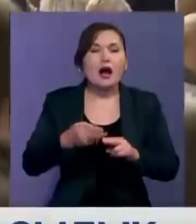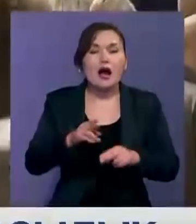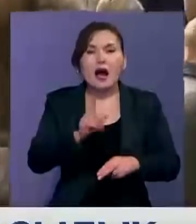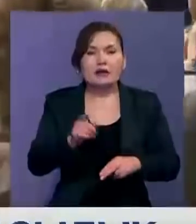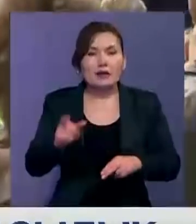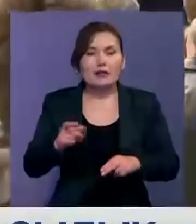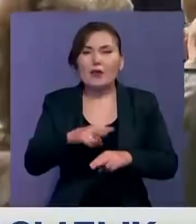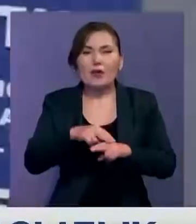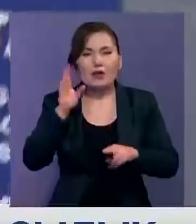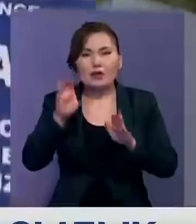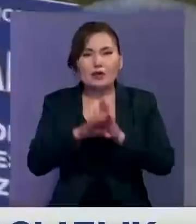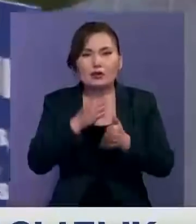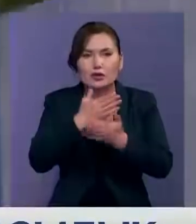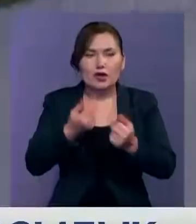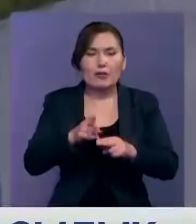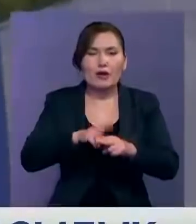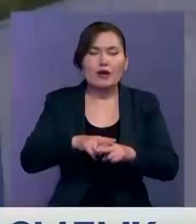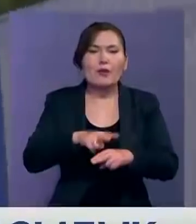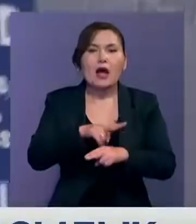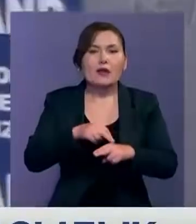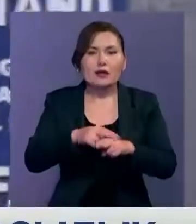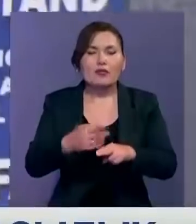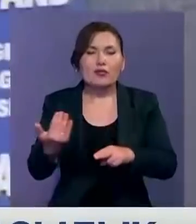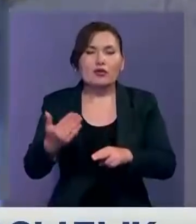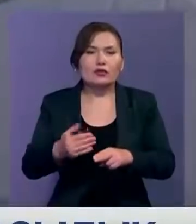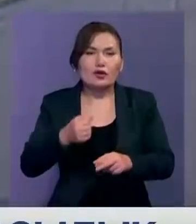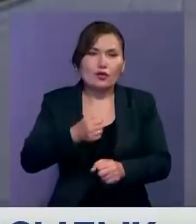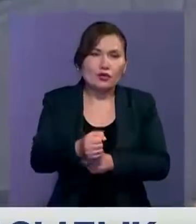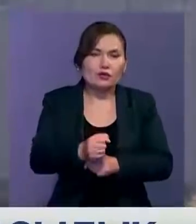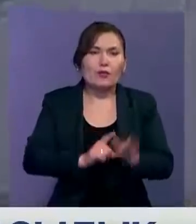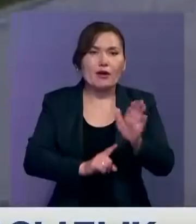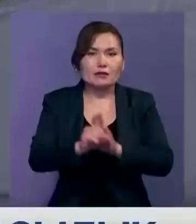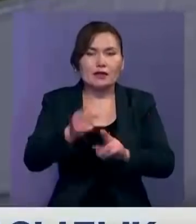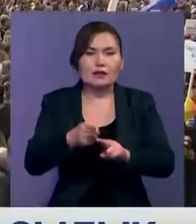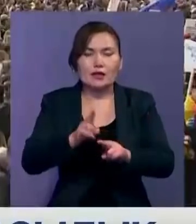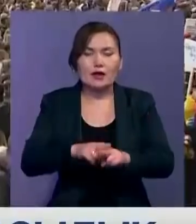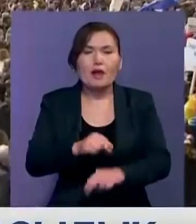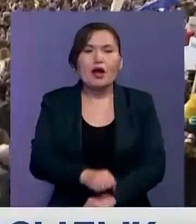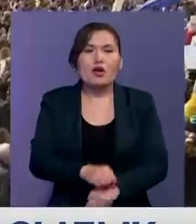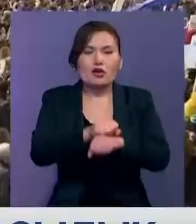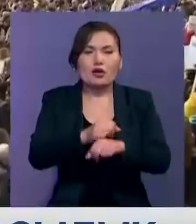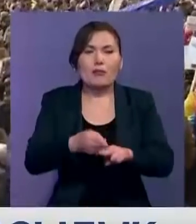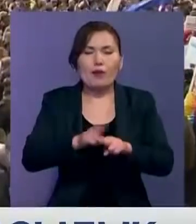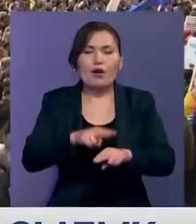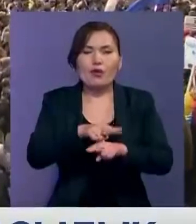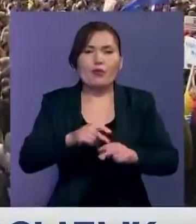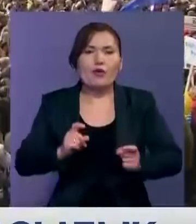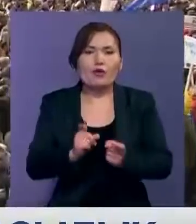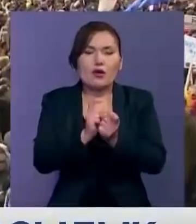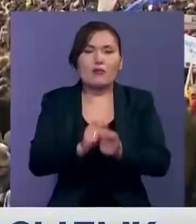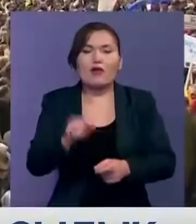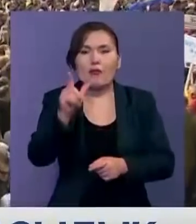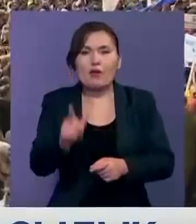сөздеріне ешкім құлақ аспағаннан кейін тәртіп сақшылары күш қолданған. Ереуілшілерді қарап қалмады, олар шөлмек лақтырып полициямен